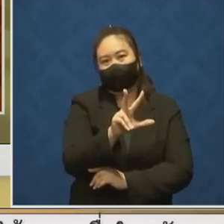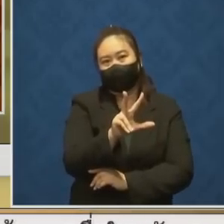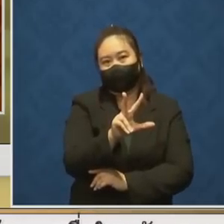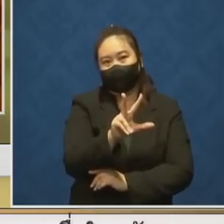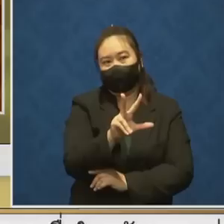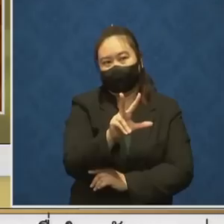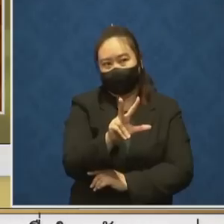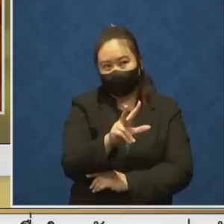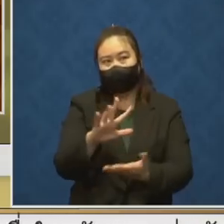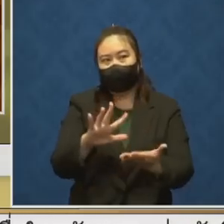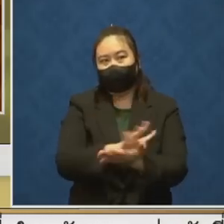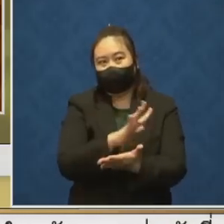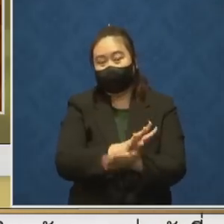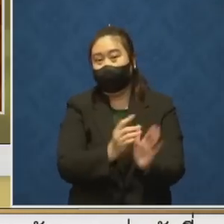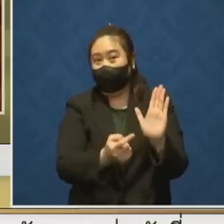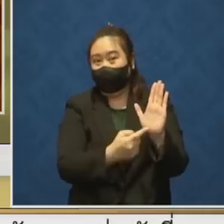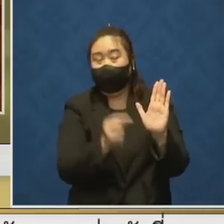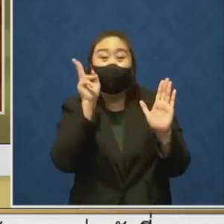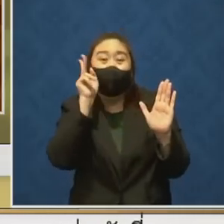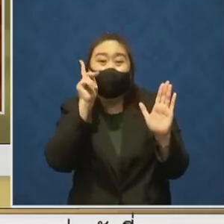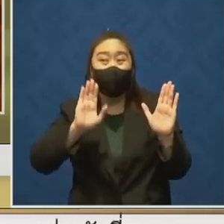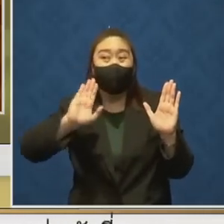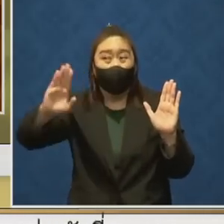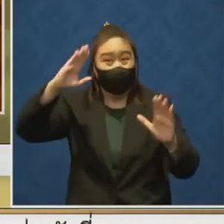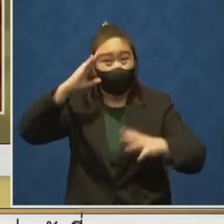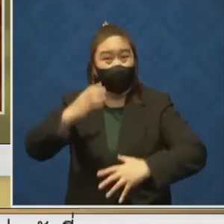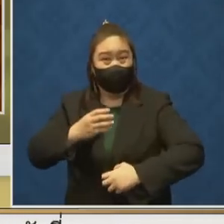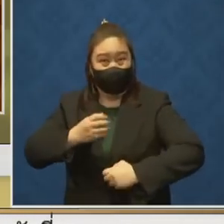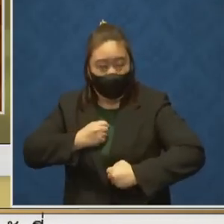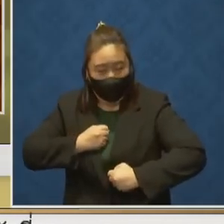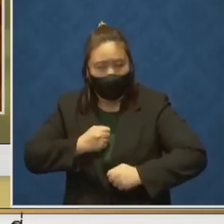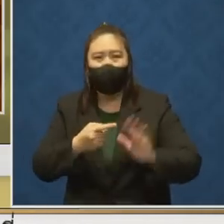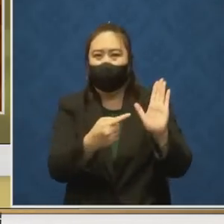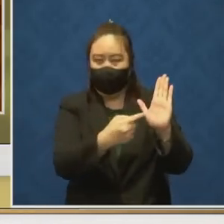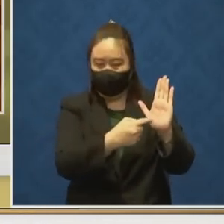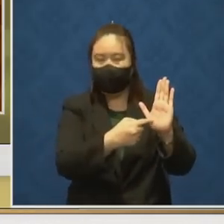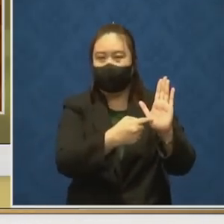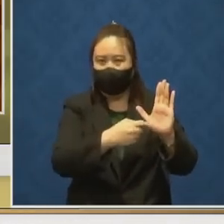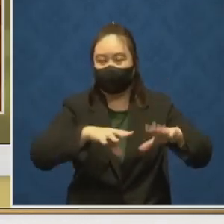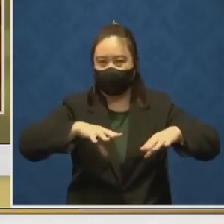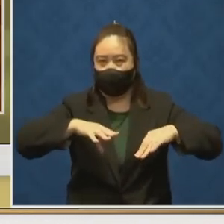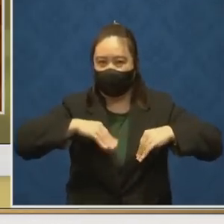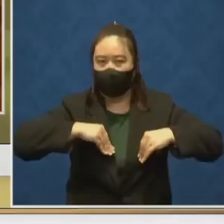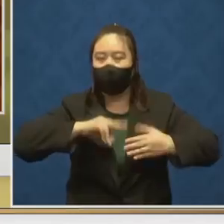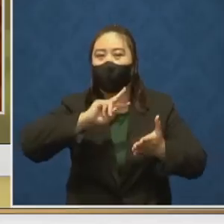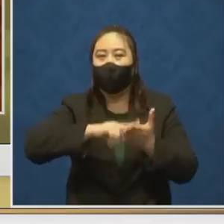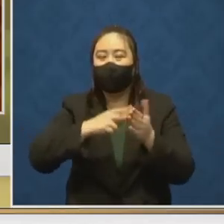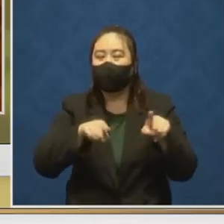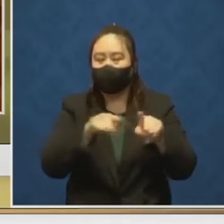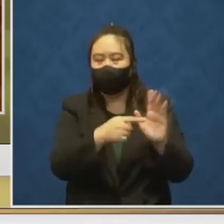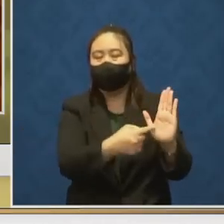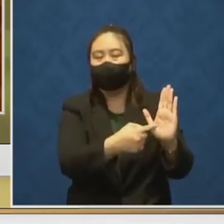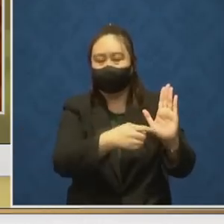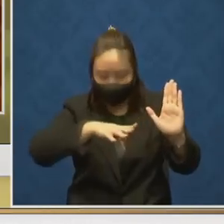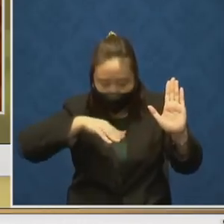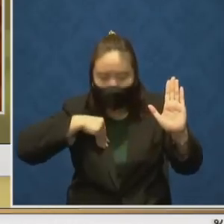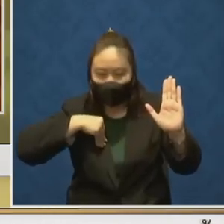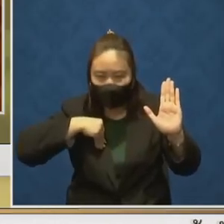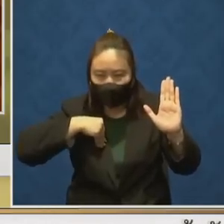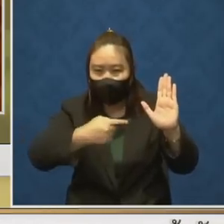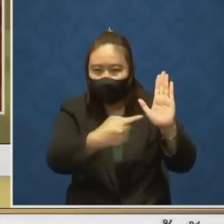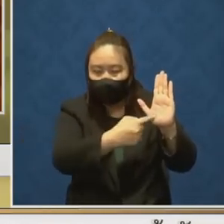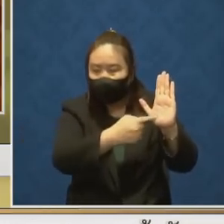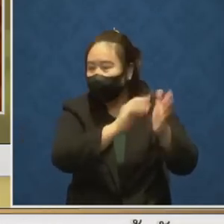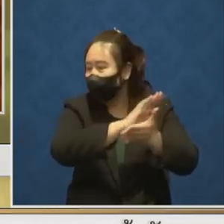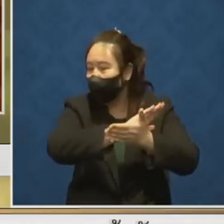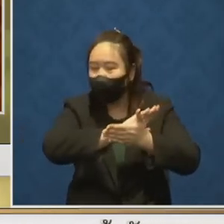จากเอกสาร เฎยแ่คขของ กรองทัพนี้ให้การสารภาพเสยเองคือคำสารภาพเสยเอง screwed upเรียบ